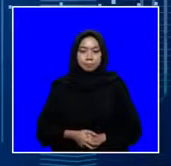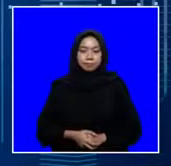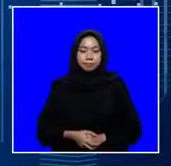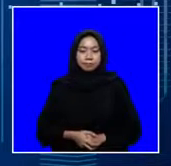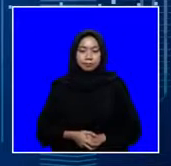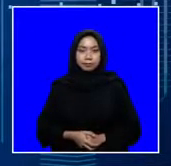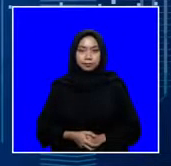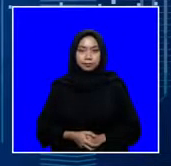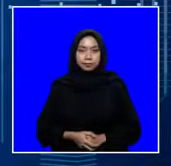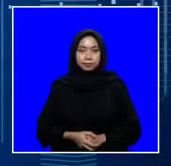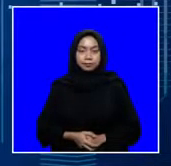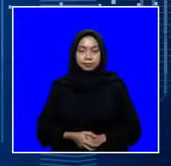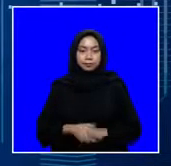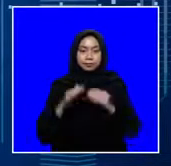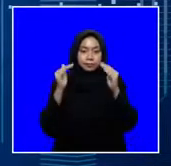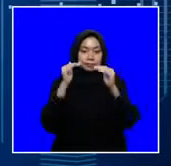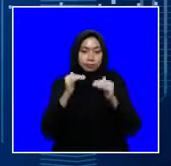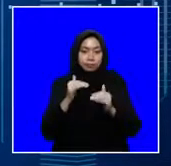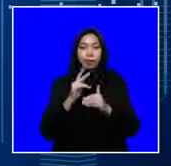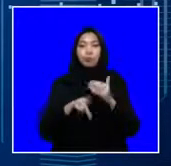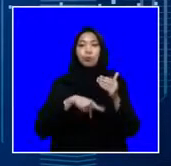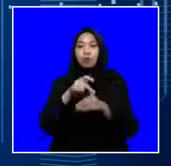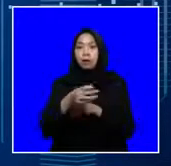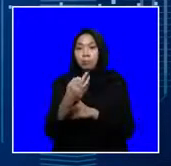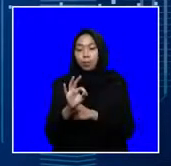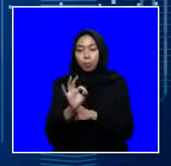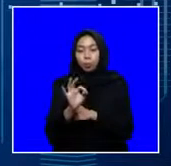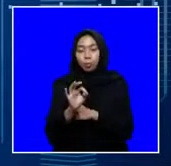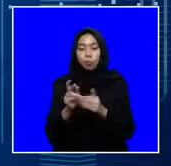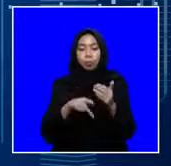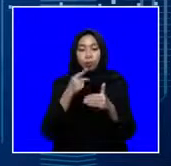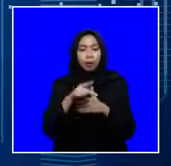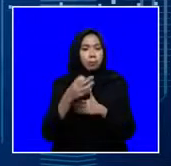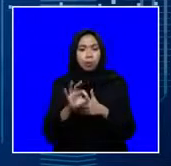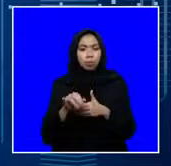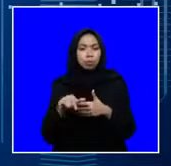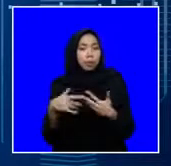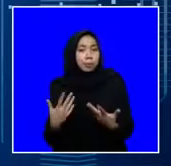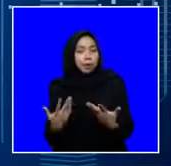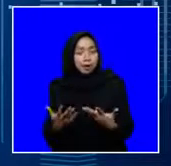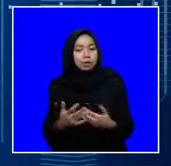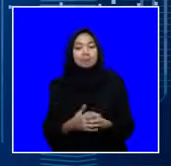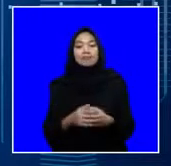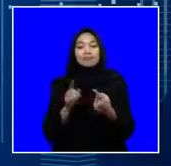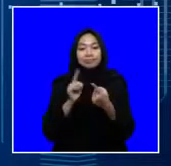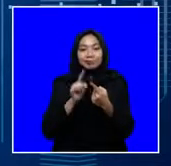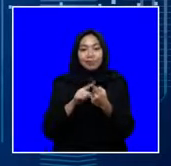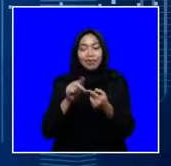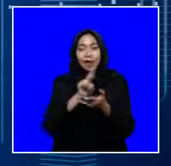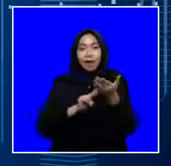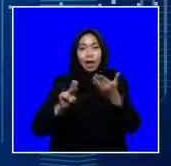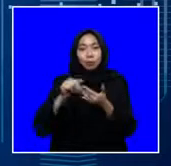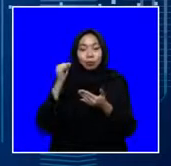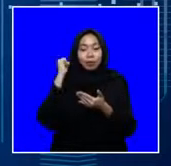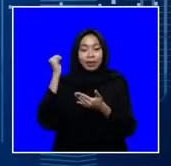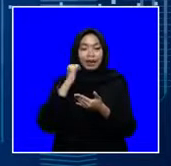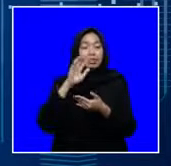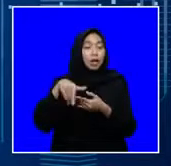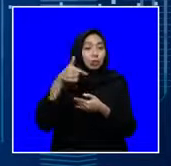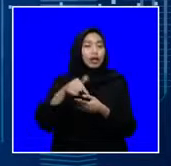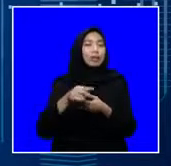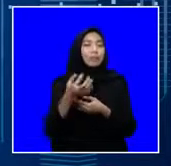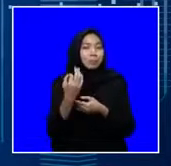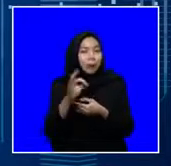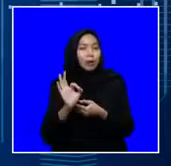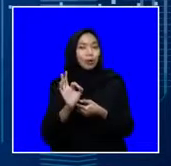Ya, sekarang masuk program-program baru kita. Seperti yang saya bilang tadi, Kampus Merdeka akan pertama kali tahun ini didukung oleh